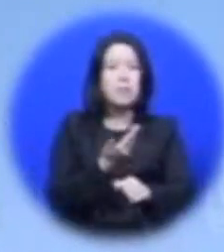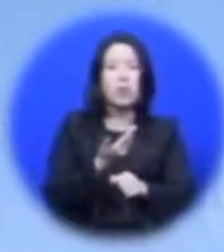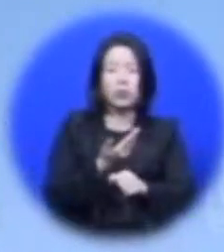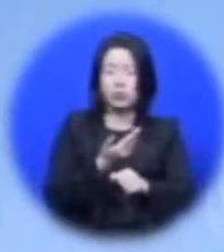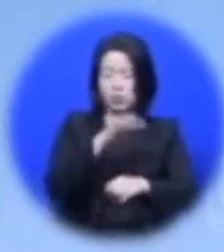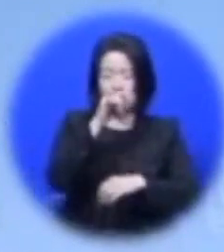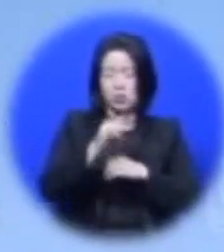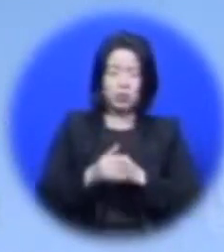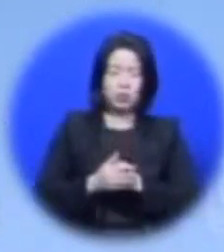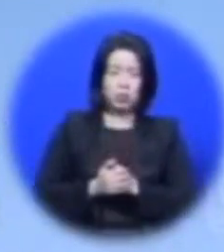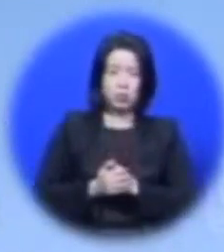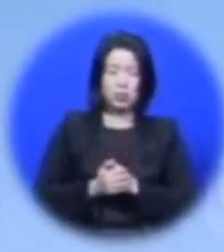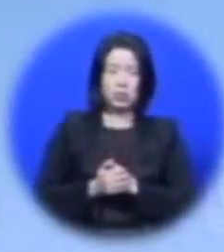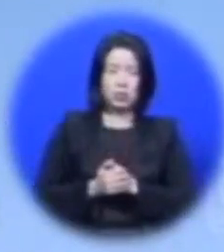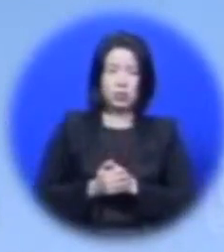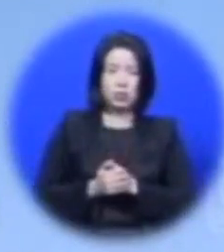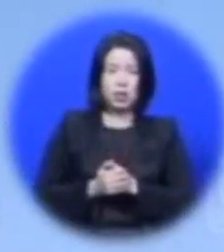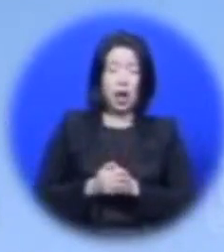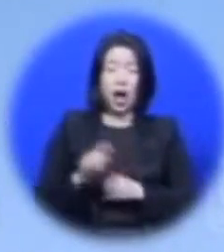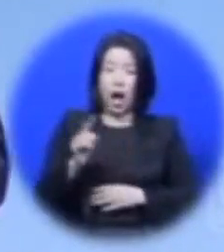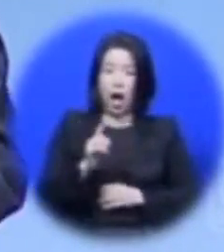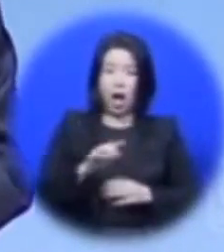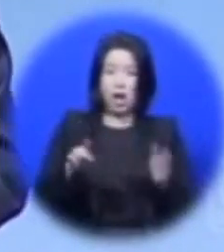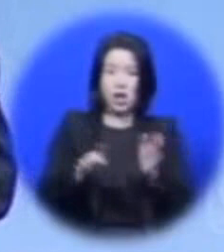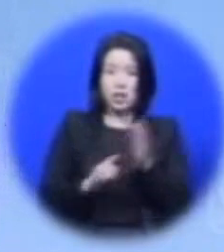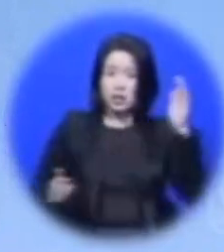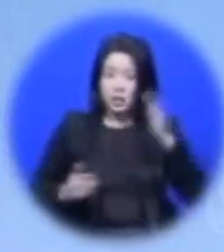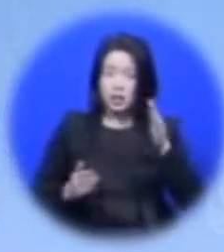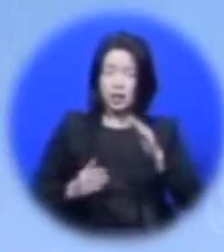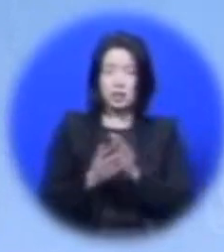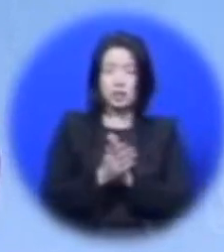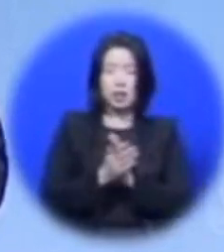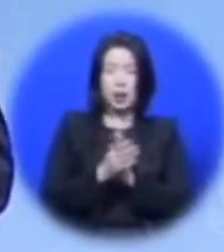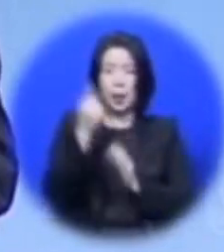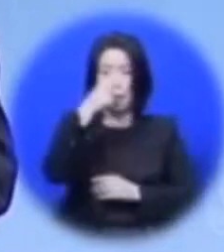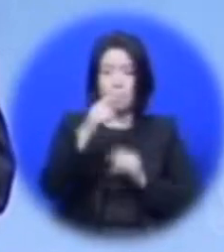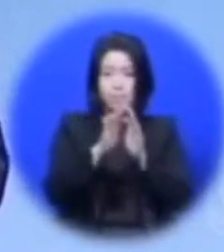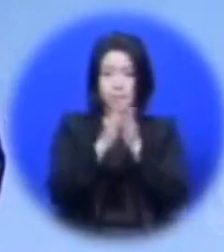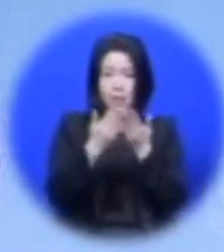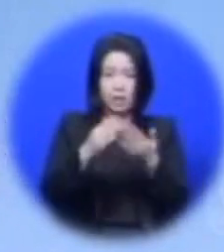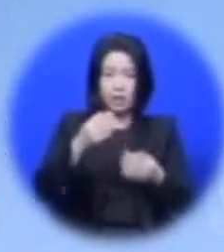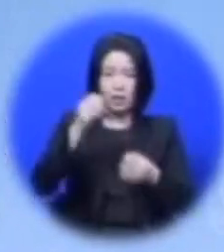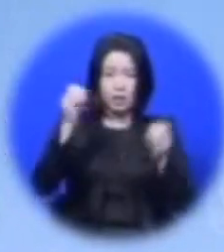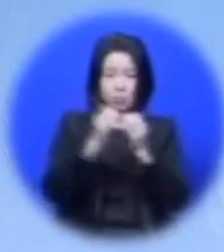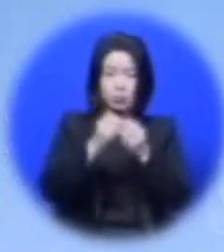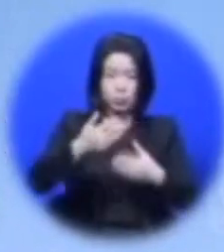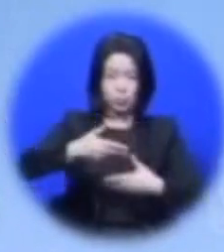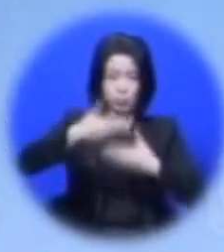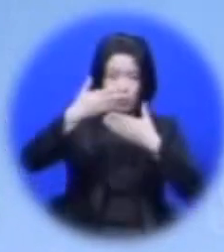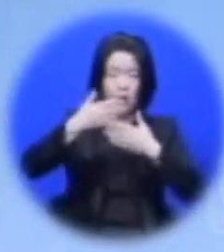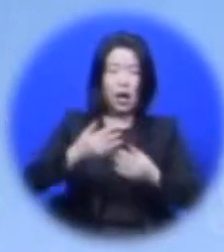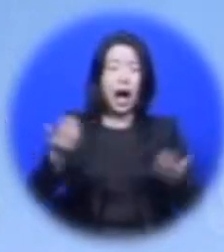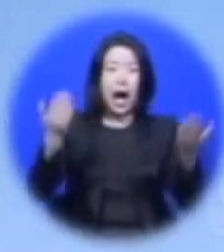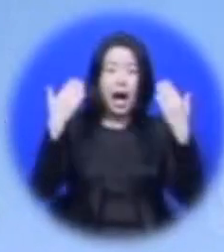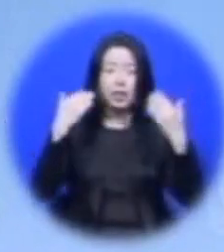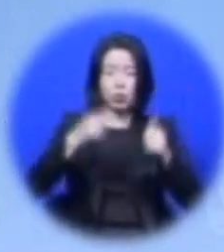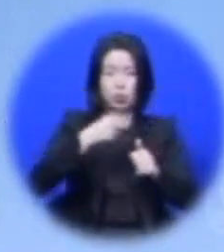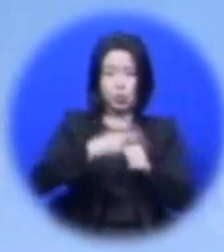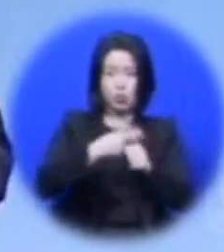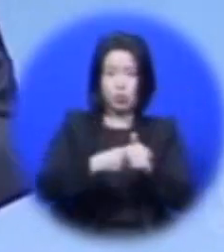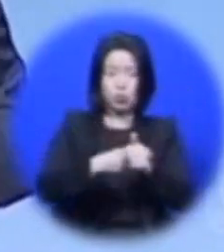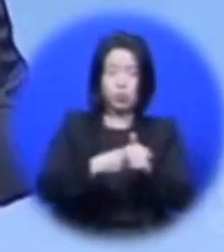있습니다. 어느 신학생이 페이스북에 글을 올렸는데 학교에서 교수님이